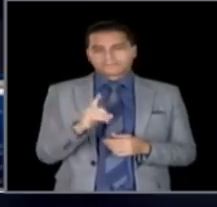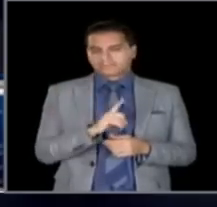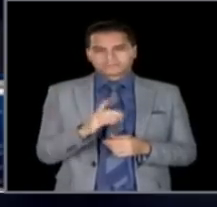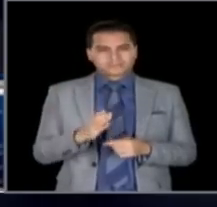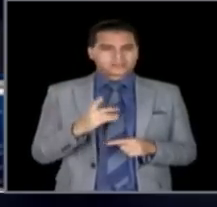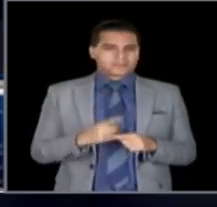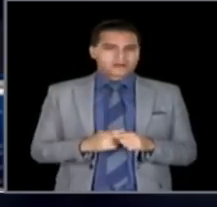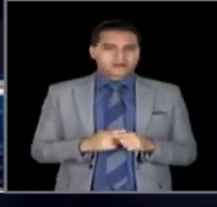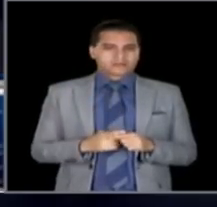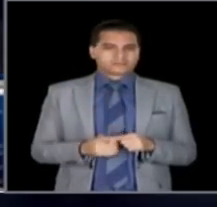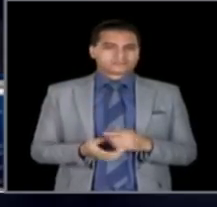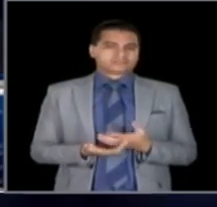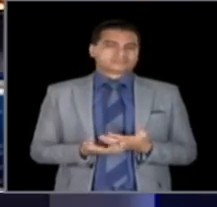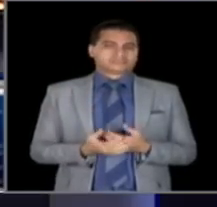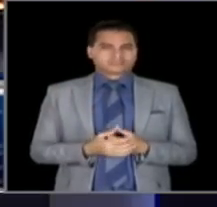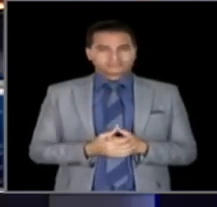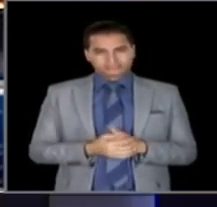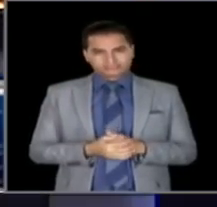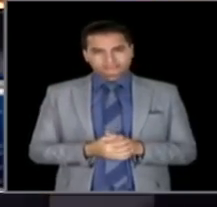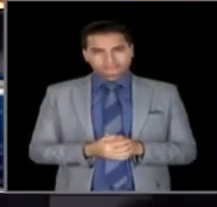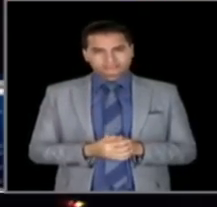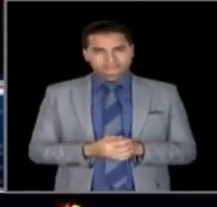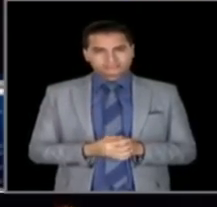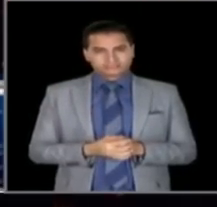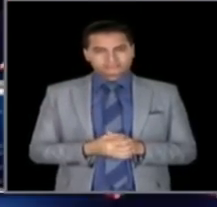خالص، اجابه خاطئه.